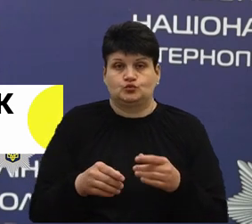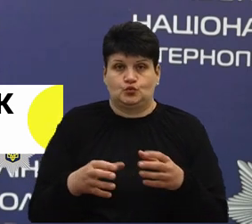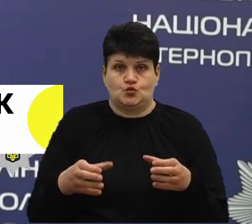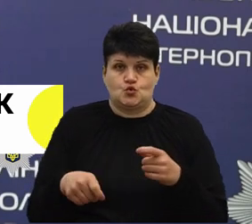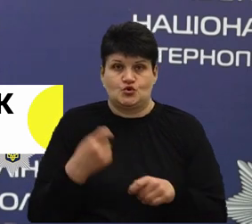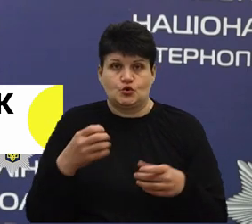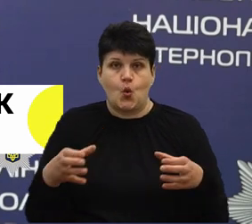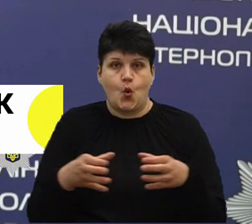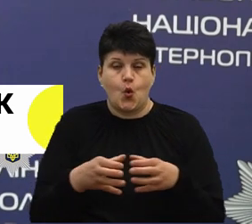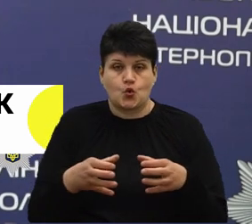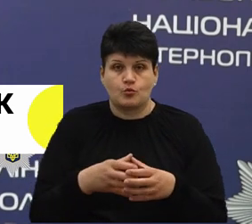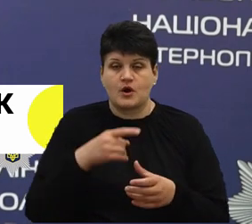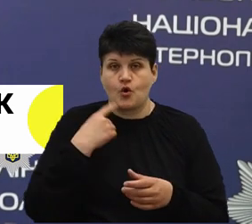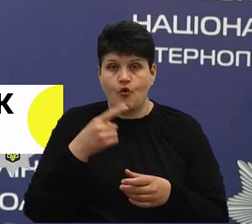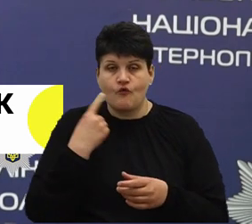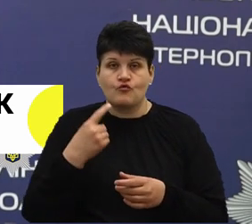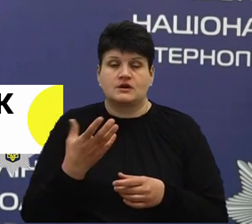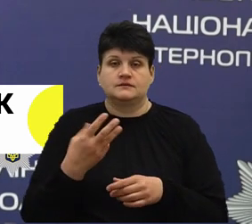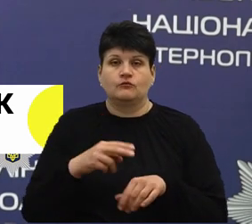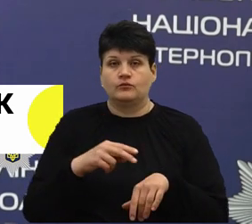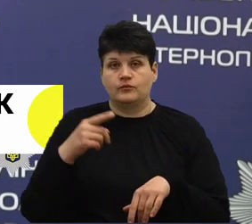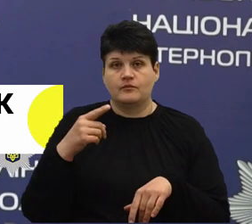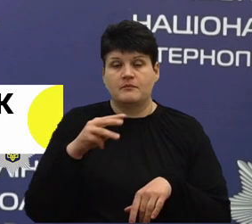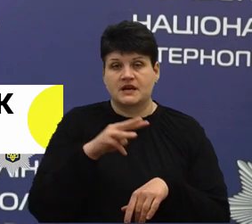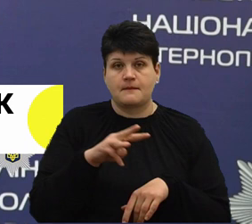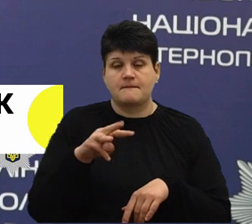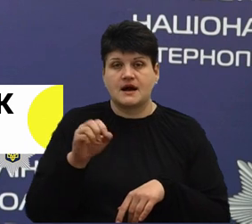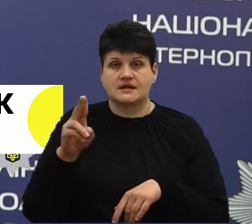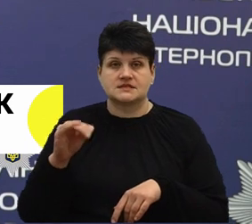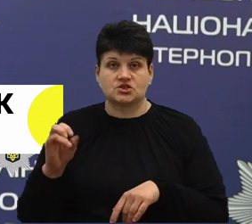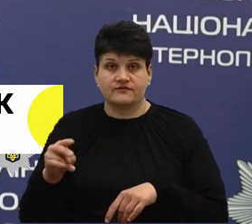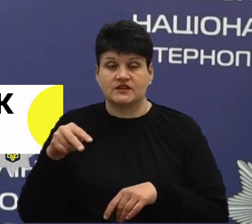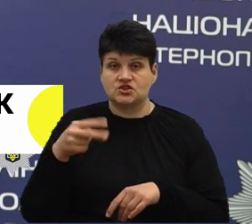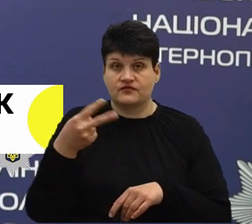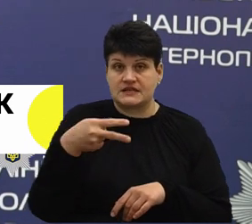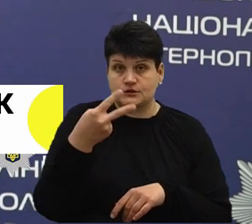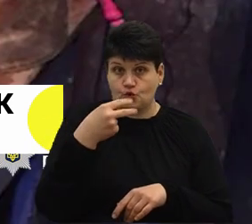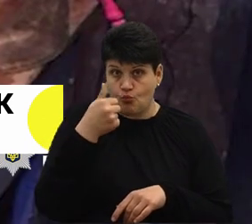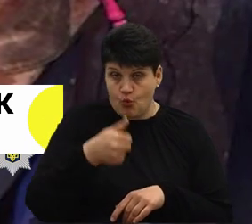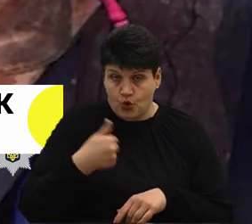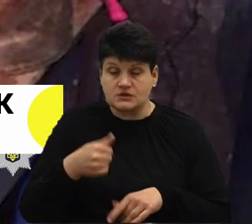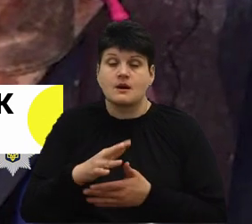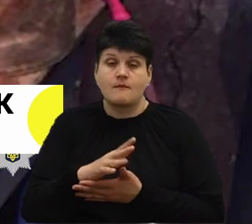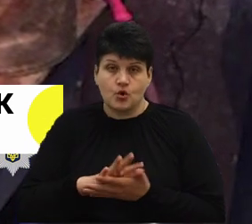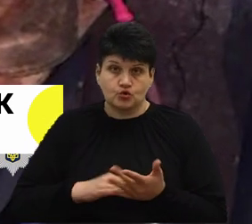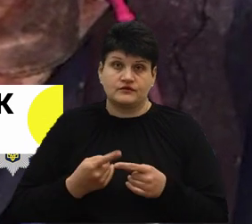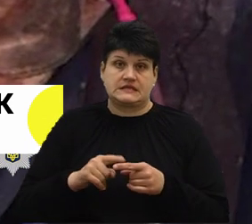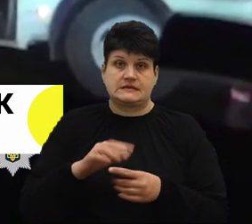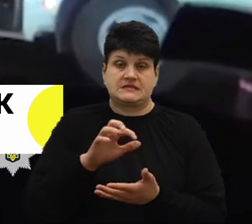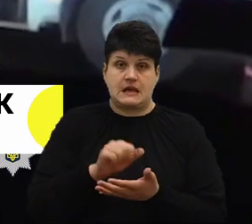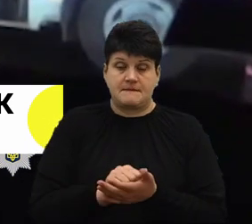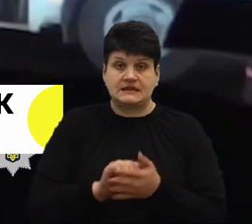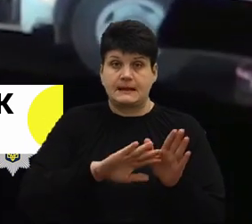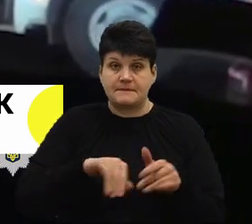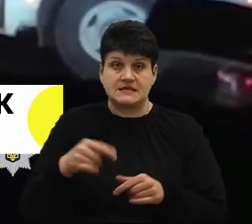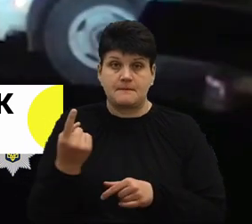Оперу уповноважене управління боротьби з наркозлочинністю в області Марія Мацишин у 2022 розповідає продовжив цим займатися Після